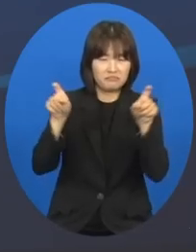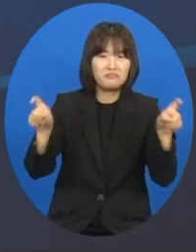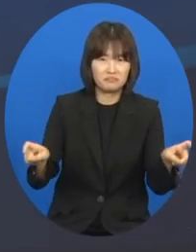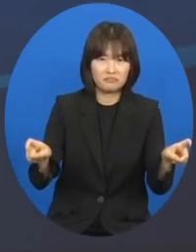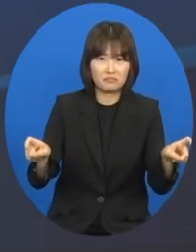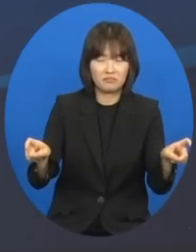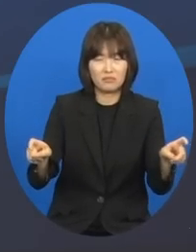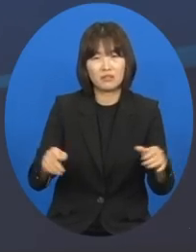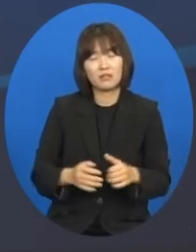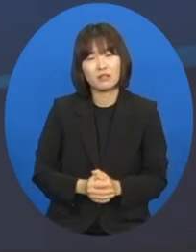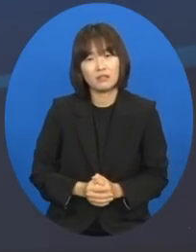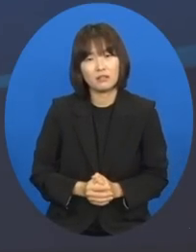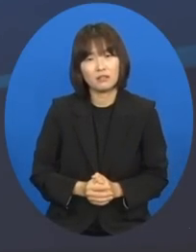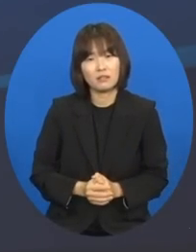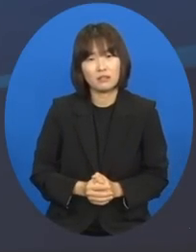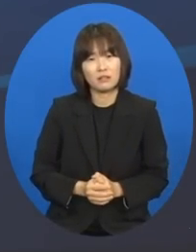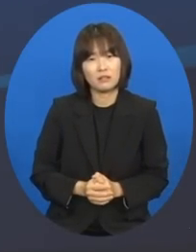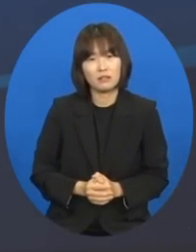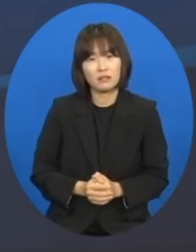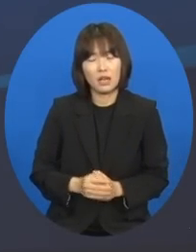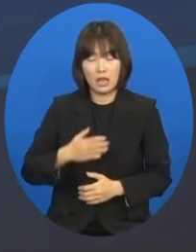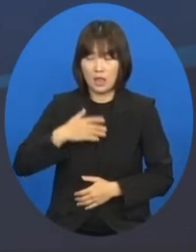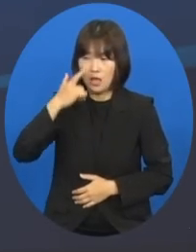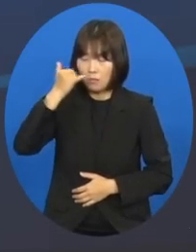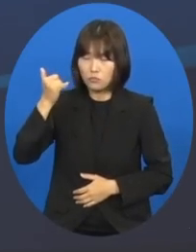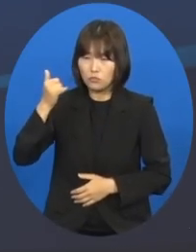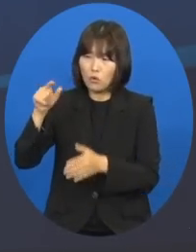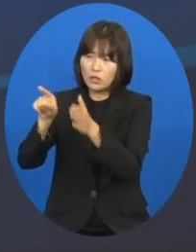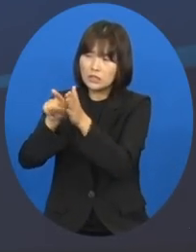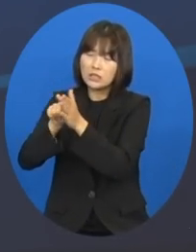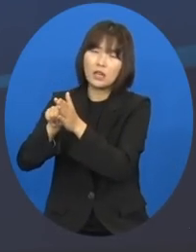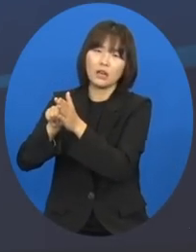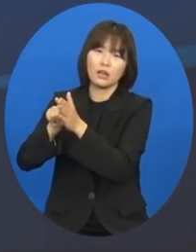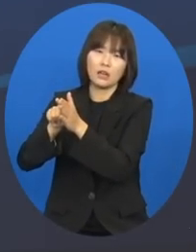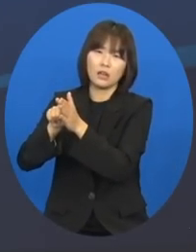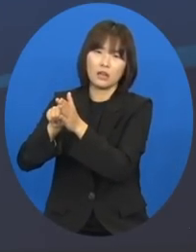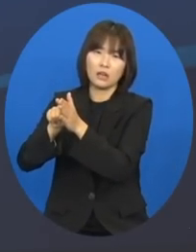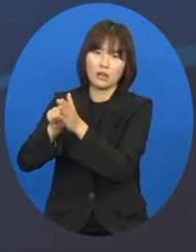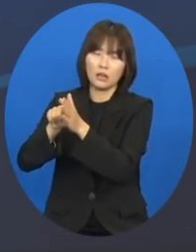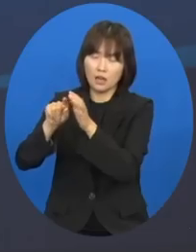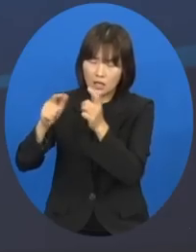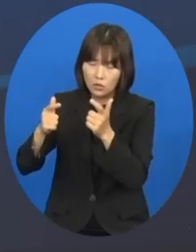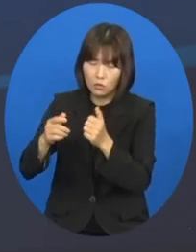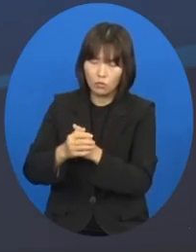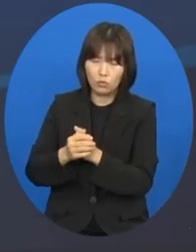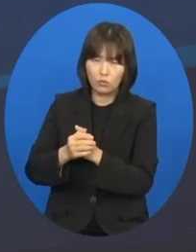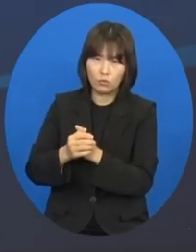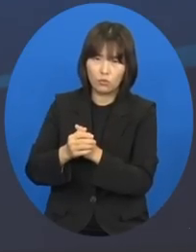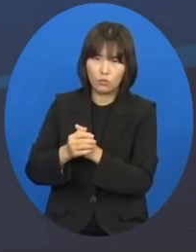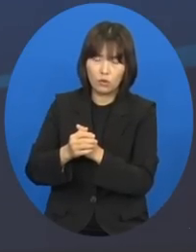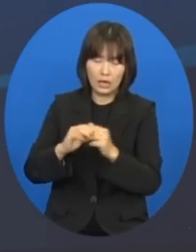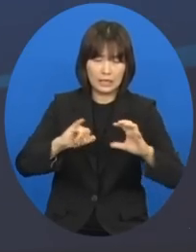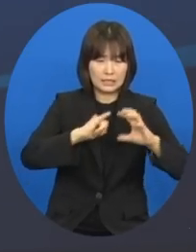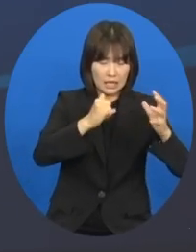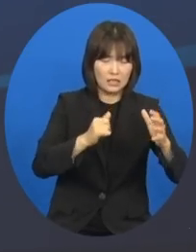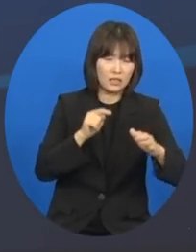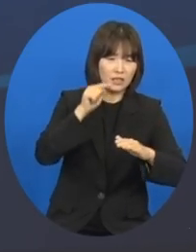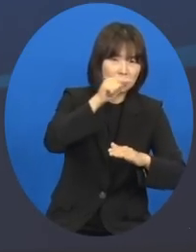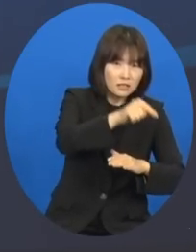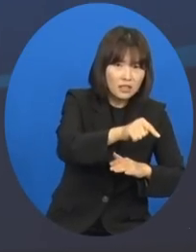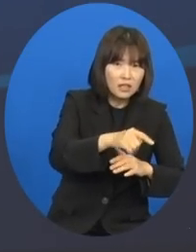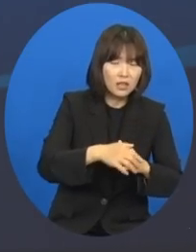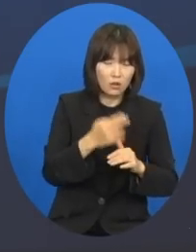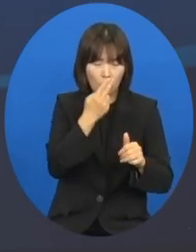내 부모의 신앙이 아니라 그런 안전지대를 떠나서 내가 세상 한가운데서 도전해서 나라는